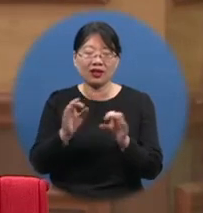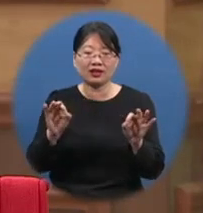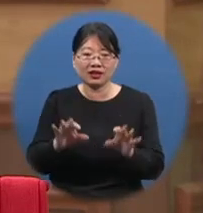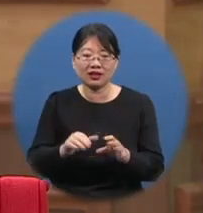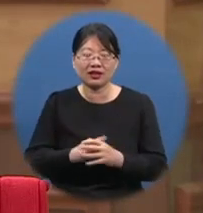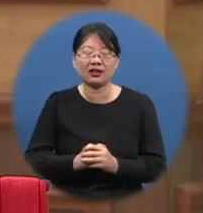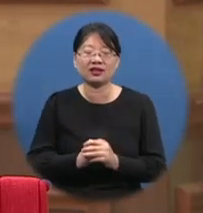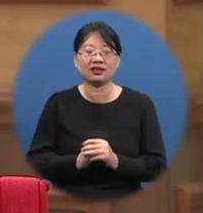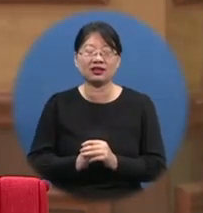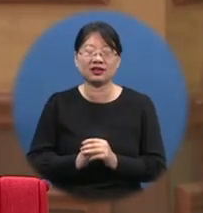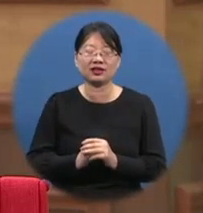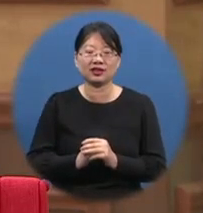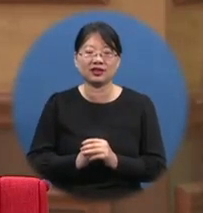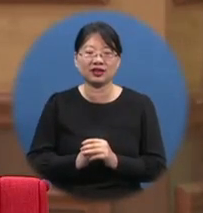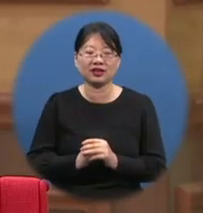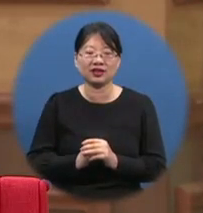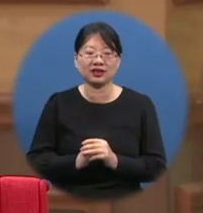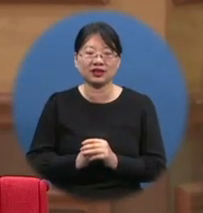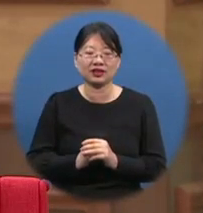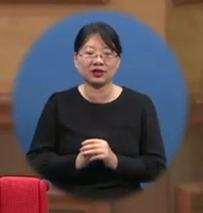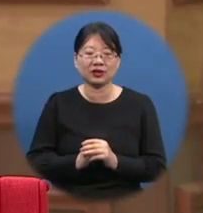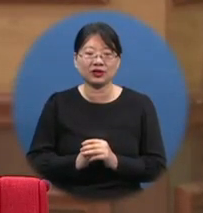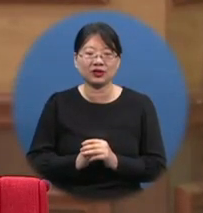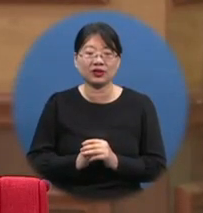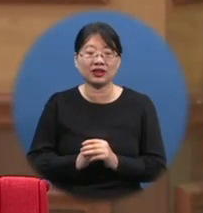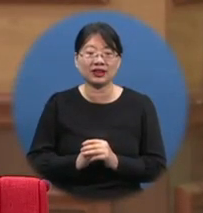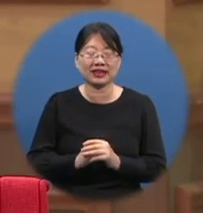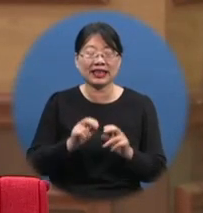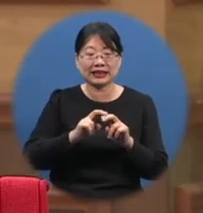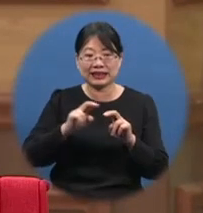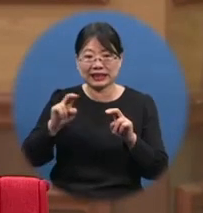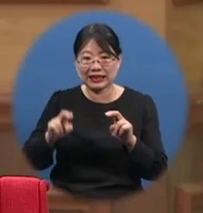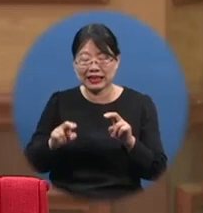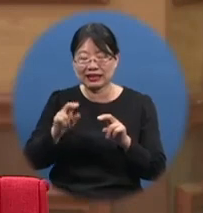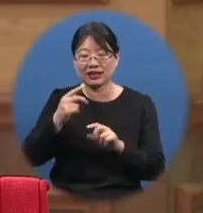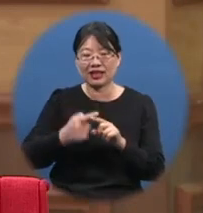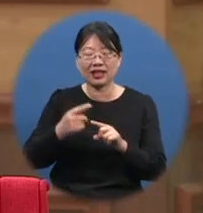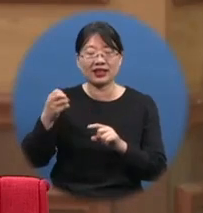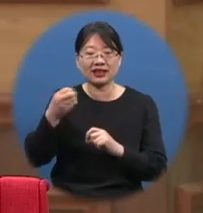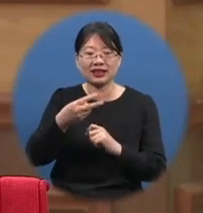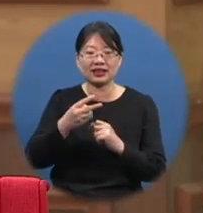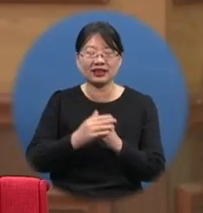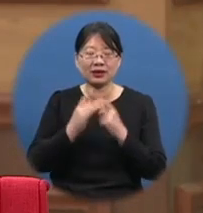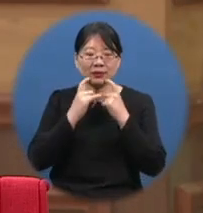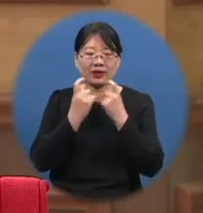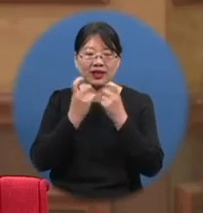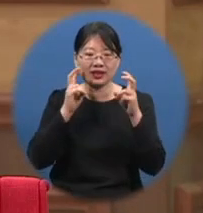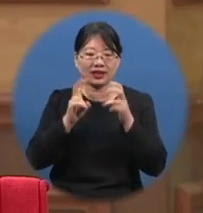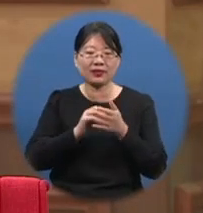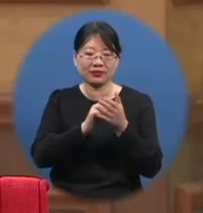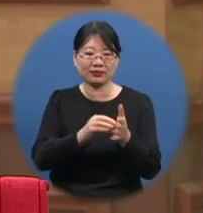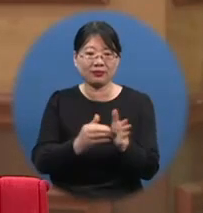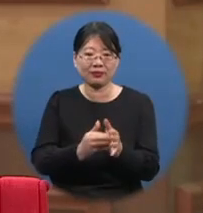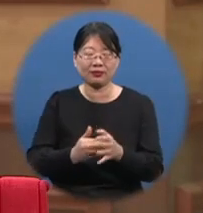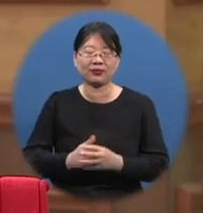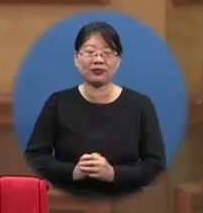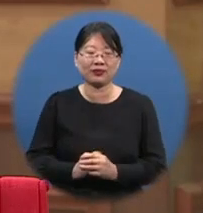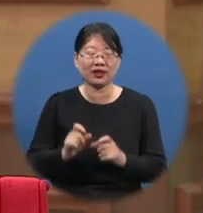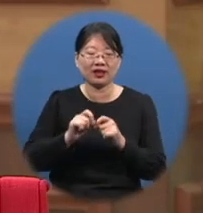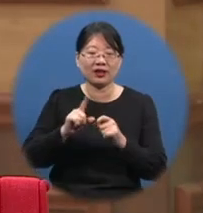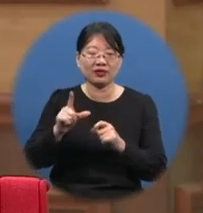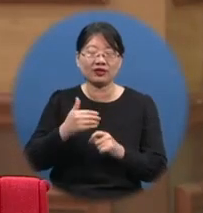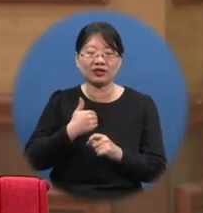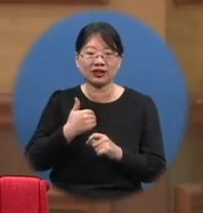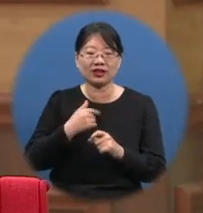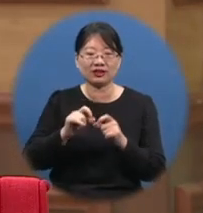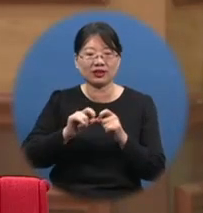이제, 소업제업 관련한 공직을 잠깐 나왔습니다만, 네. 다시 또 민간 기업 들어간 데도 민간 기업이고, 대체로 저